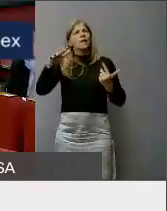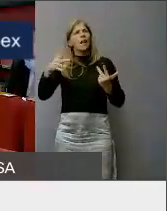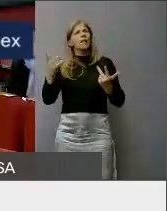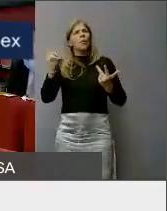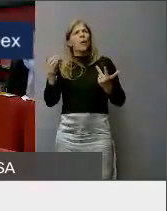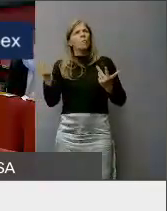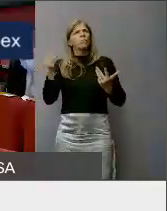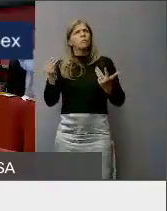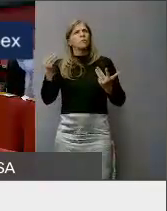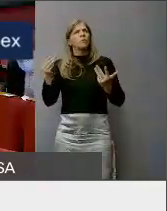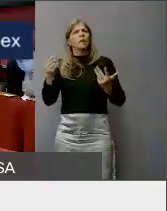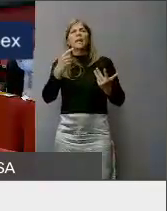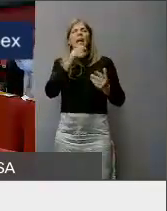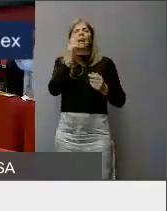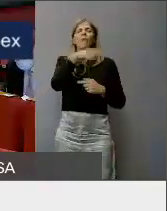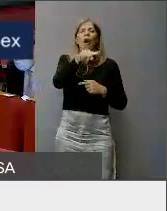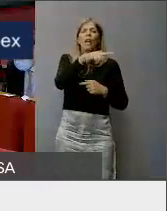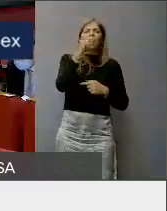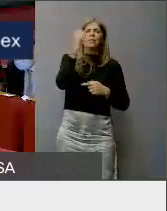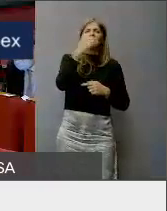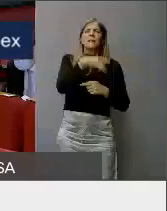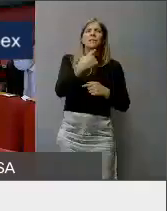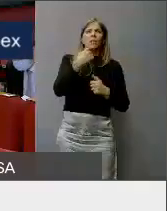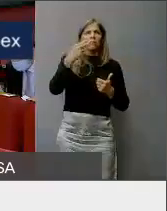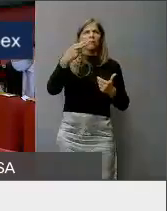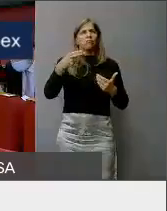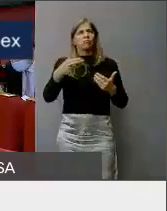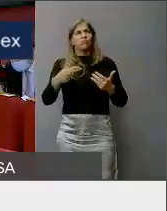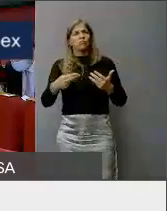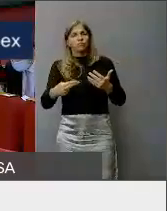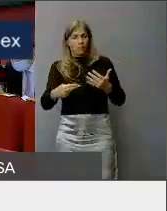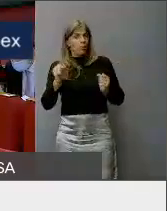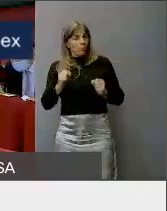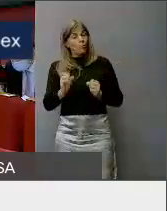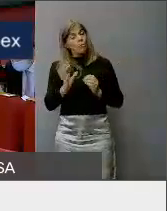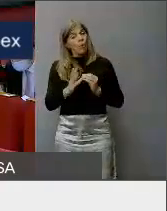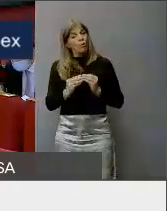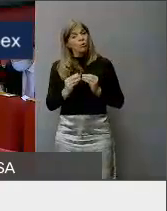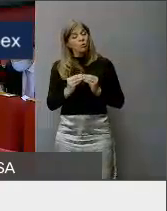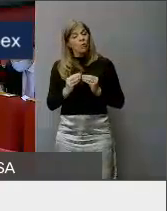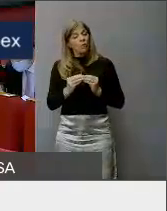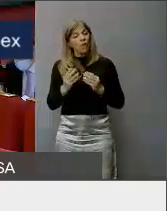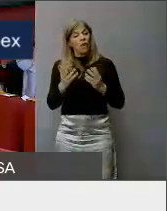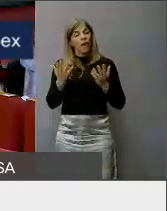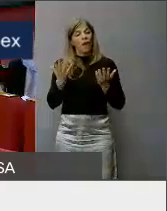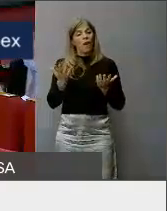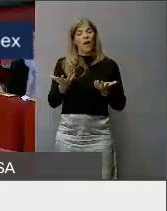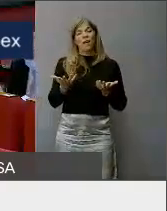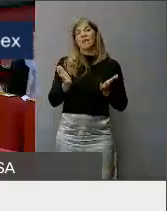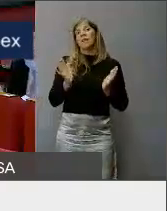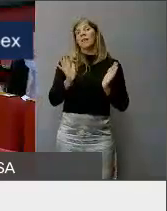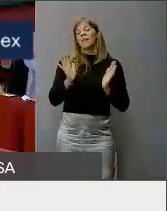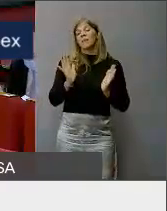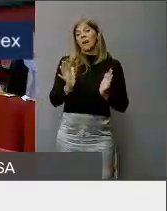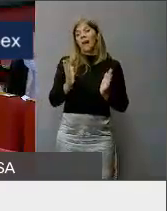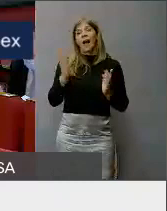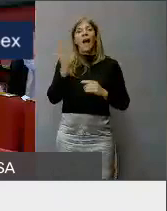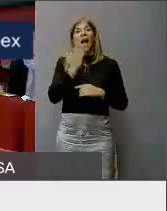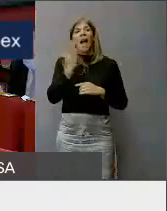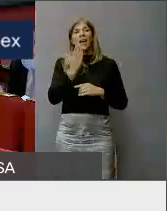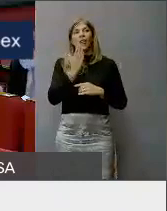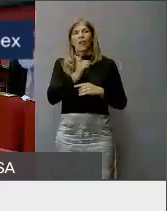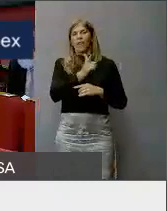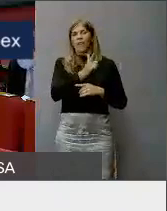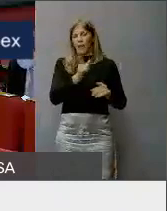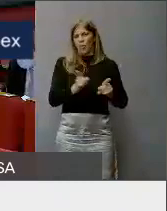che sono state dimenticate da questa classifica ora questa da questa categorizzazione ma farei lo stesso errore perché